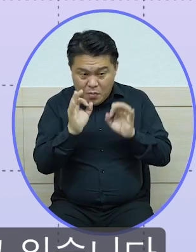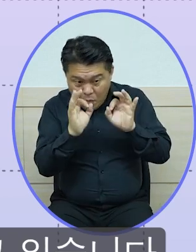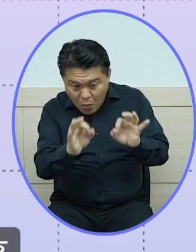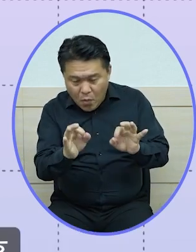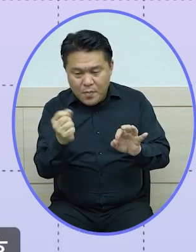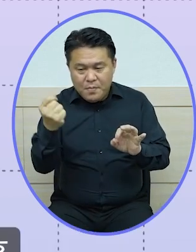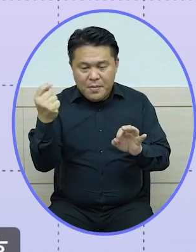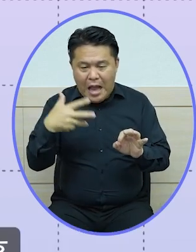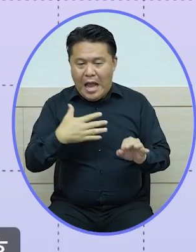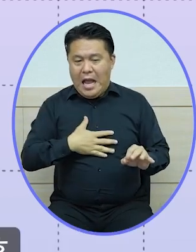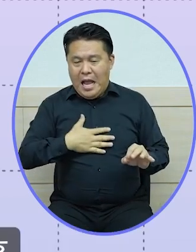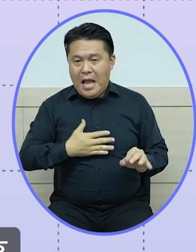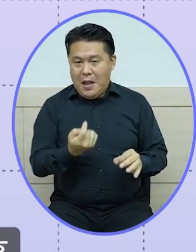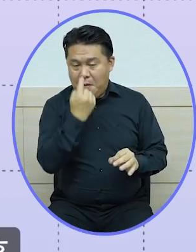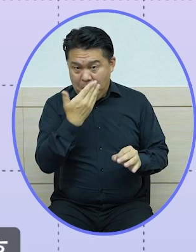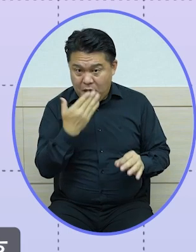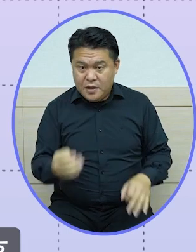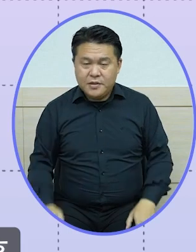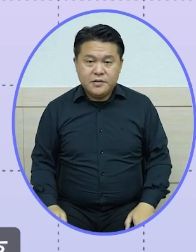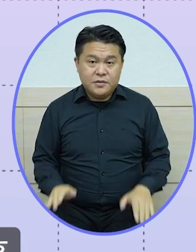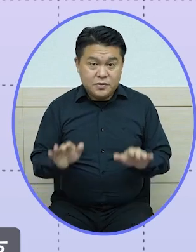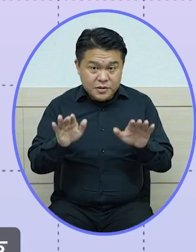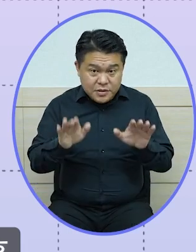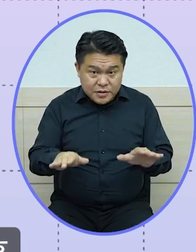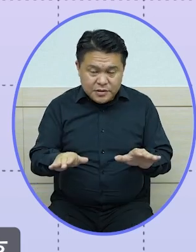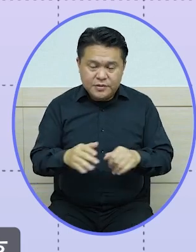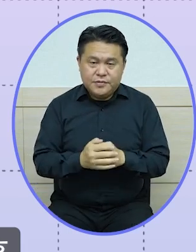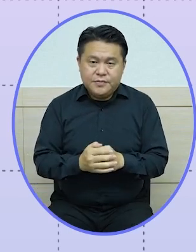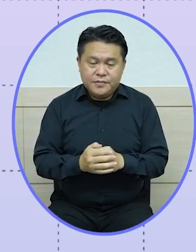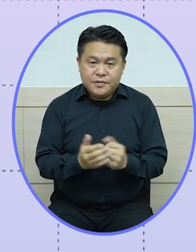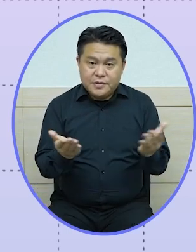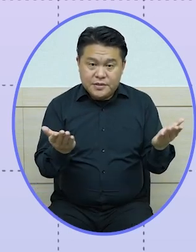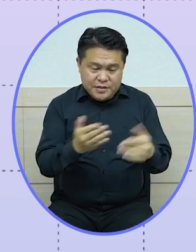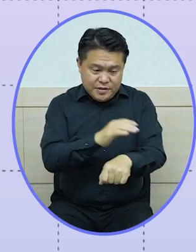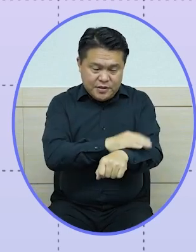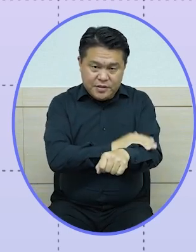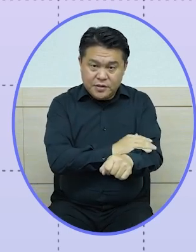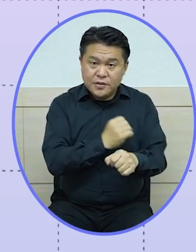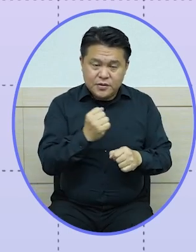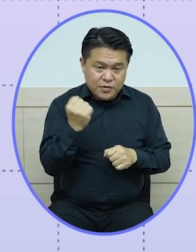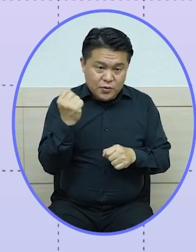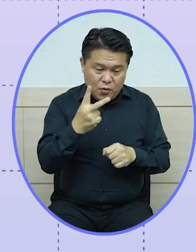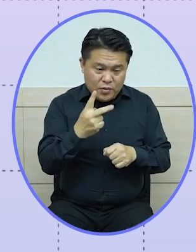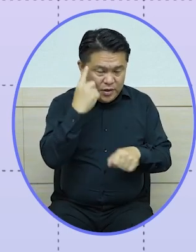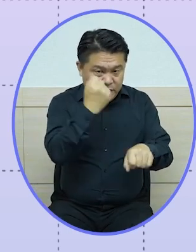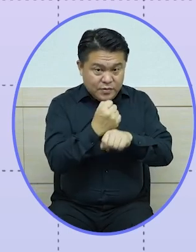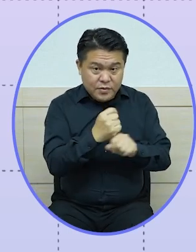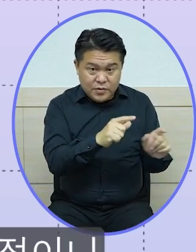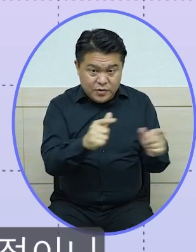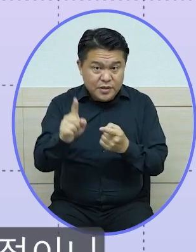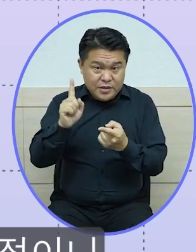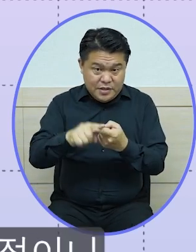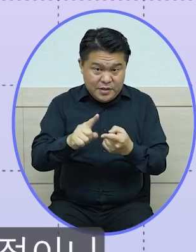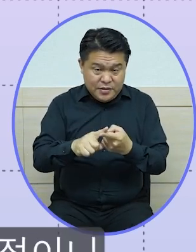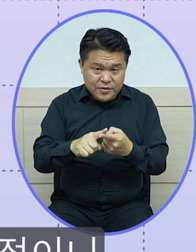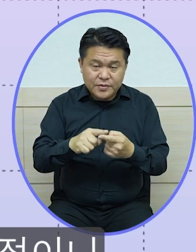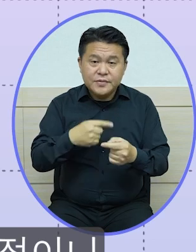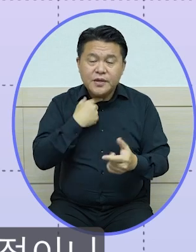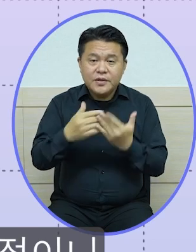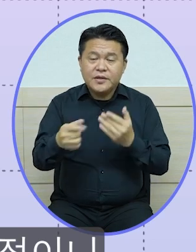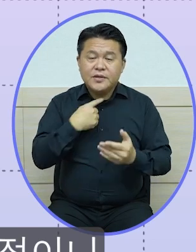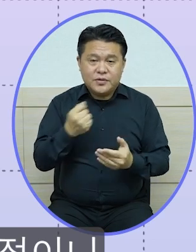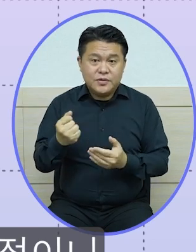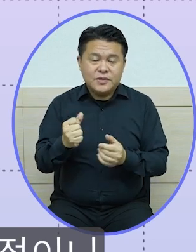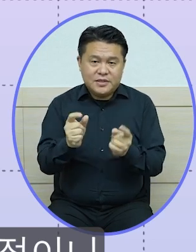있습니다. 본 직무 개발 내용에 대해서는 이번 시간 후 실제 직무 개발을 수행한 4개 기관에서 직무 수행 방법